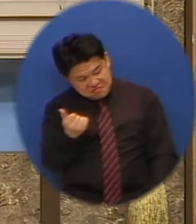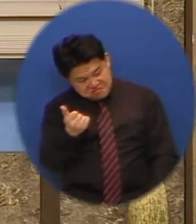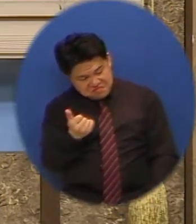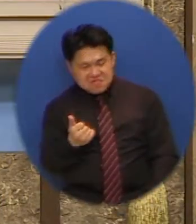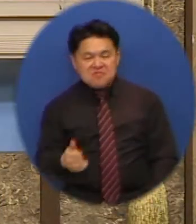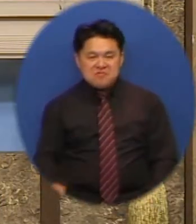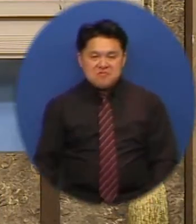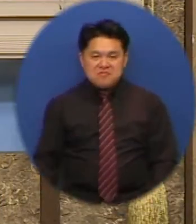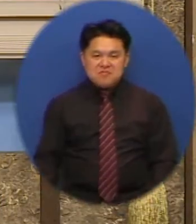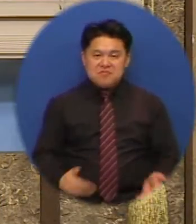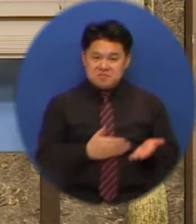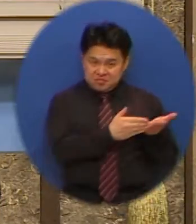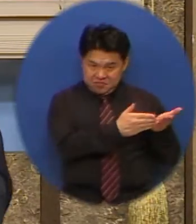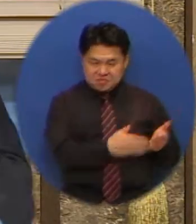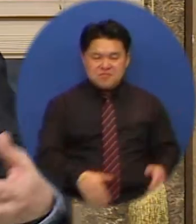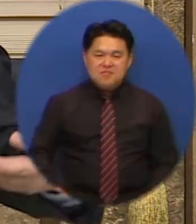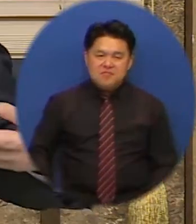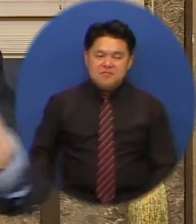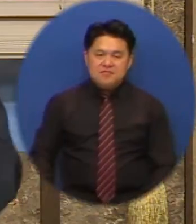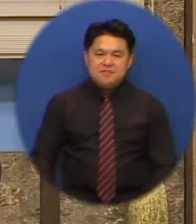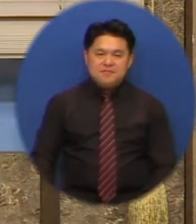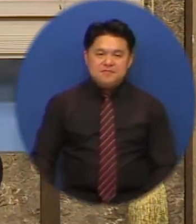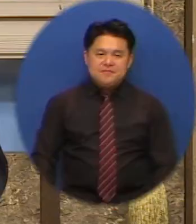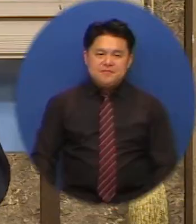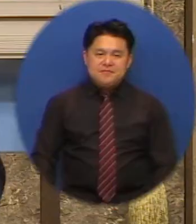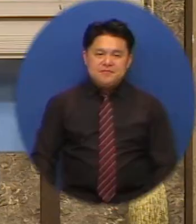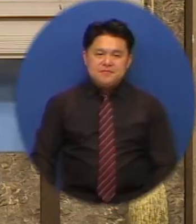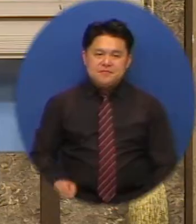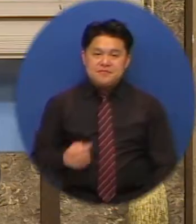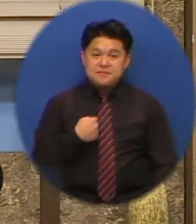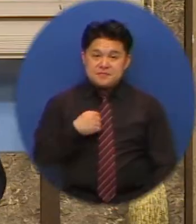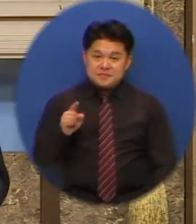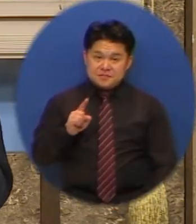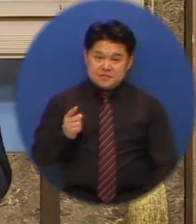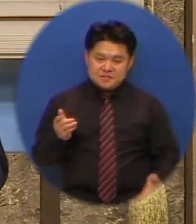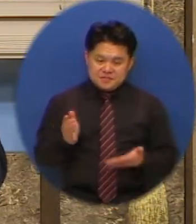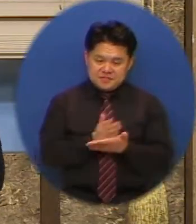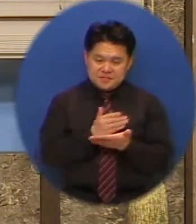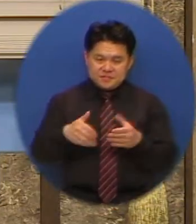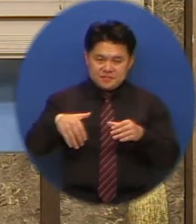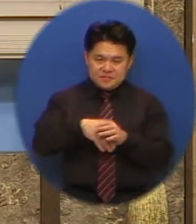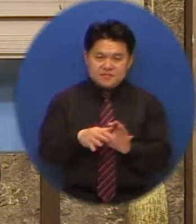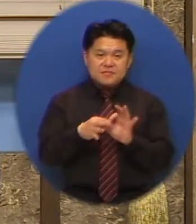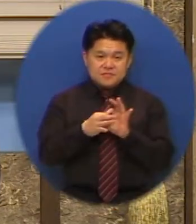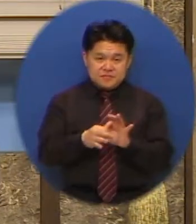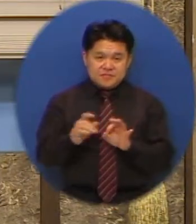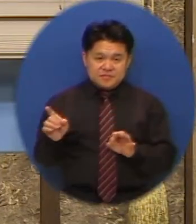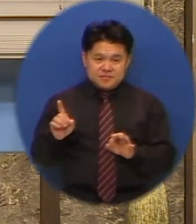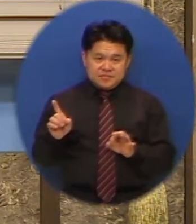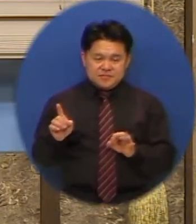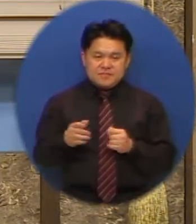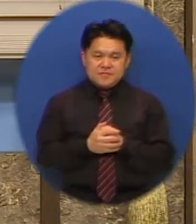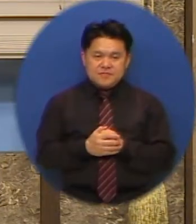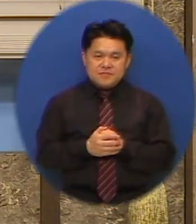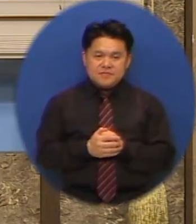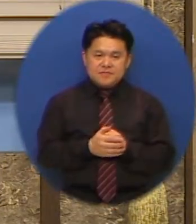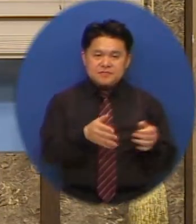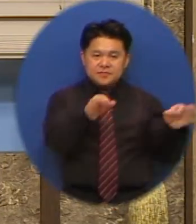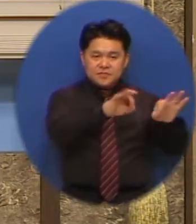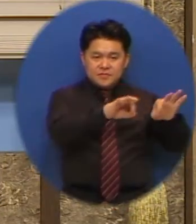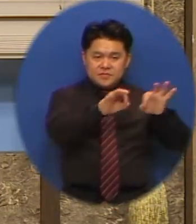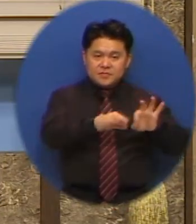이런 의견도 할 수 있고 그래서 그런 차원에서 제가 이제 나눔 문화 쪽에서는 특히 이제 모금